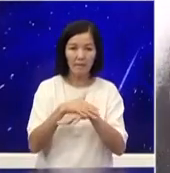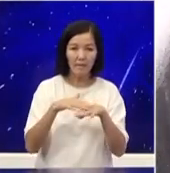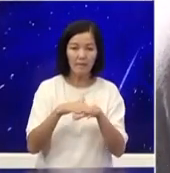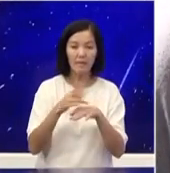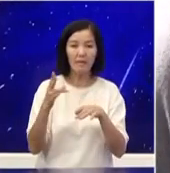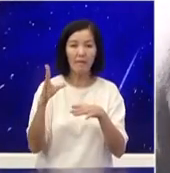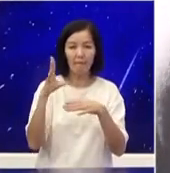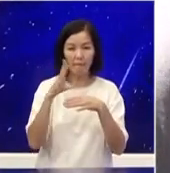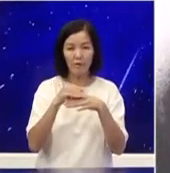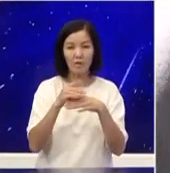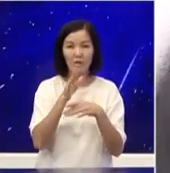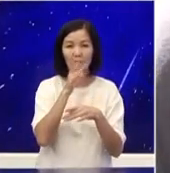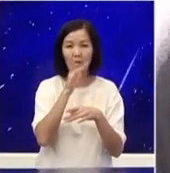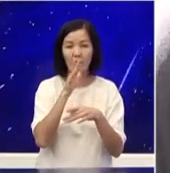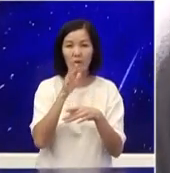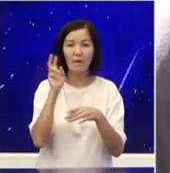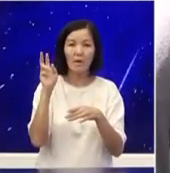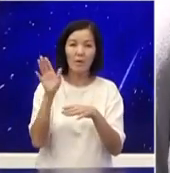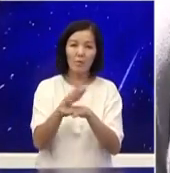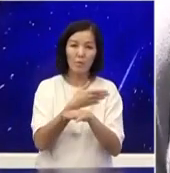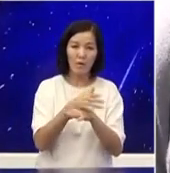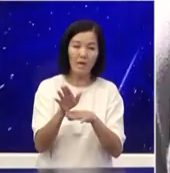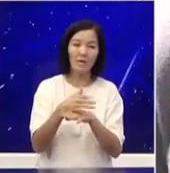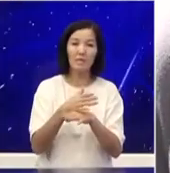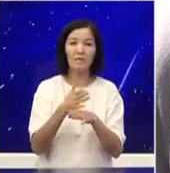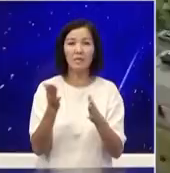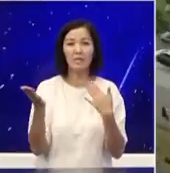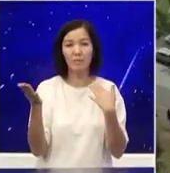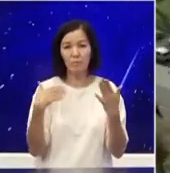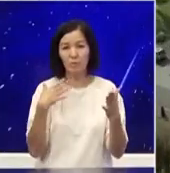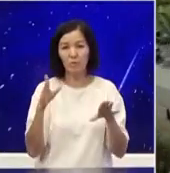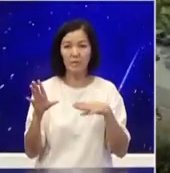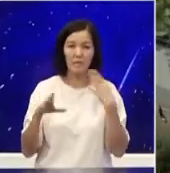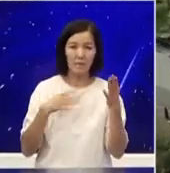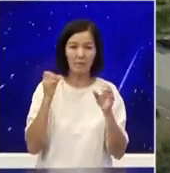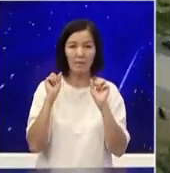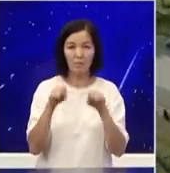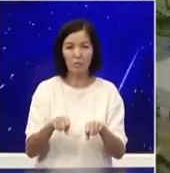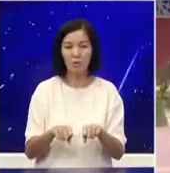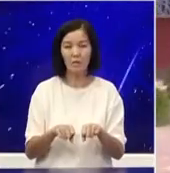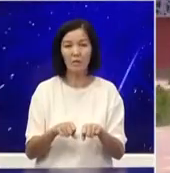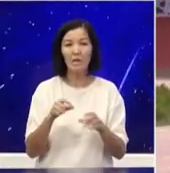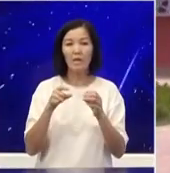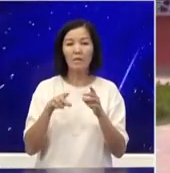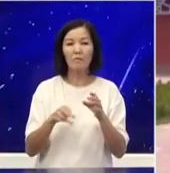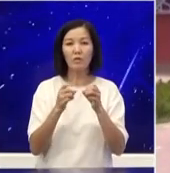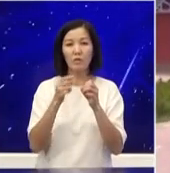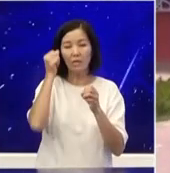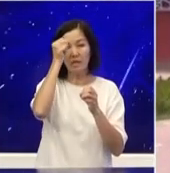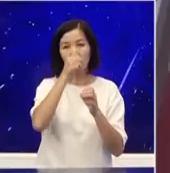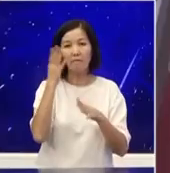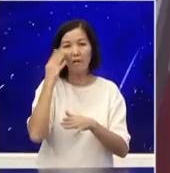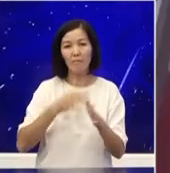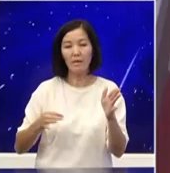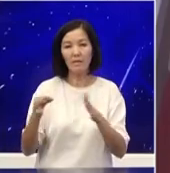вечернее время население может приходить и заниматься спортом. Следует сказать, что с 2011 года в Алматинской